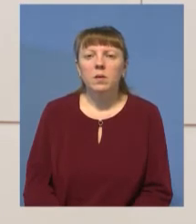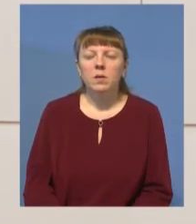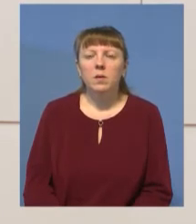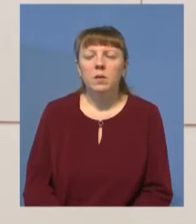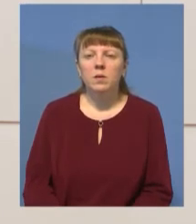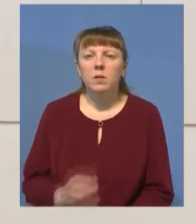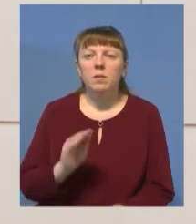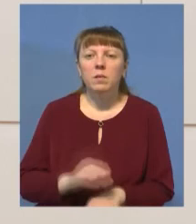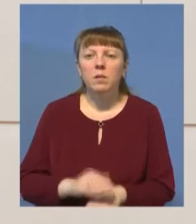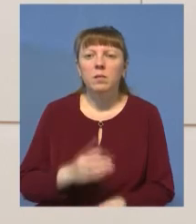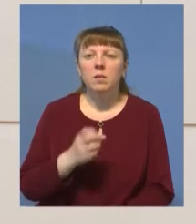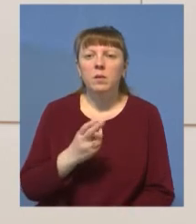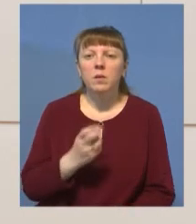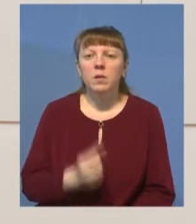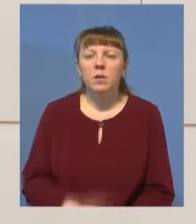при эксплуатации выявилось, что матрица